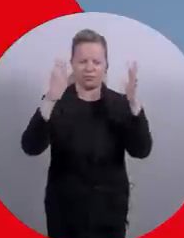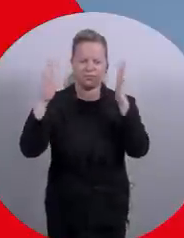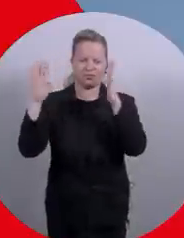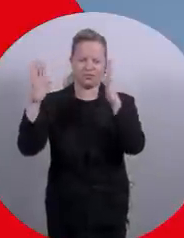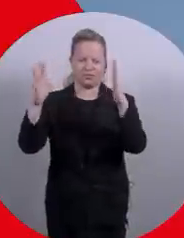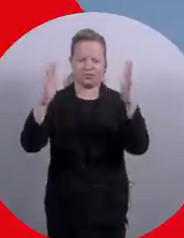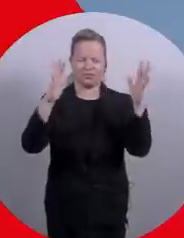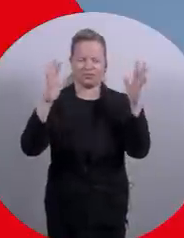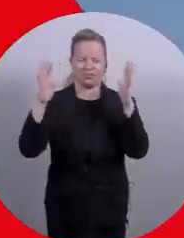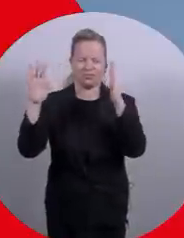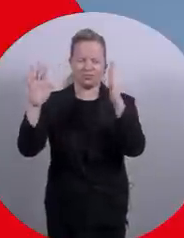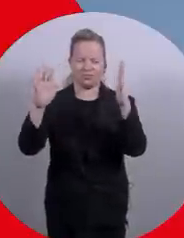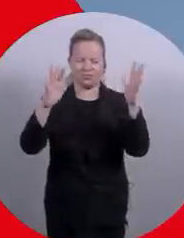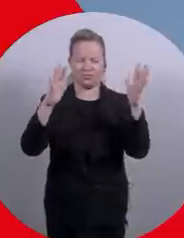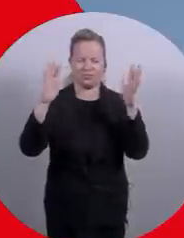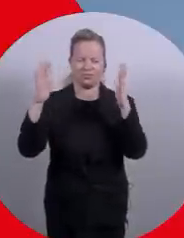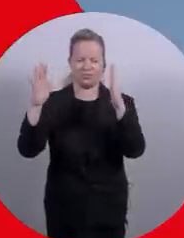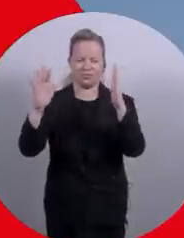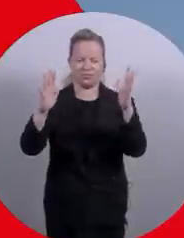und